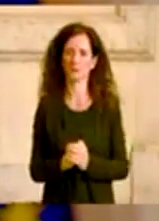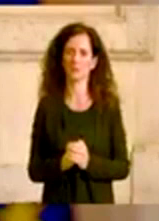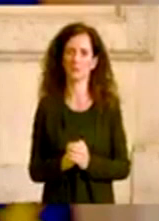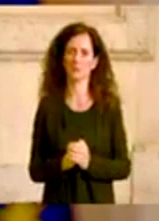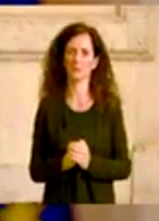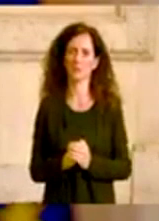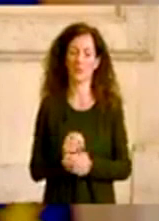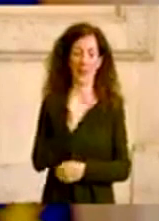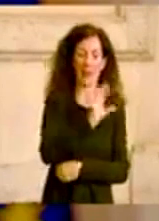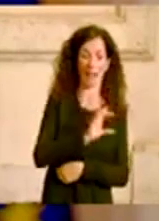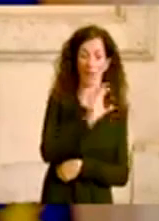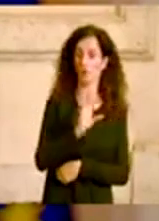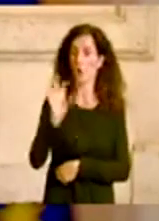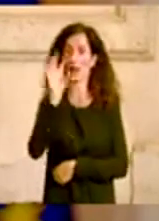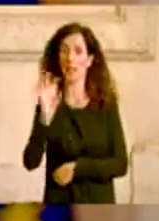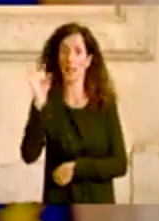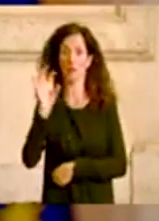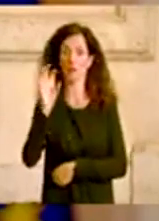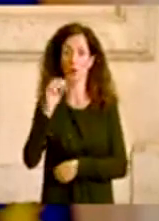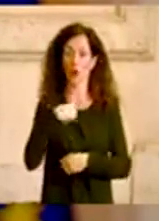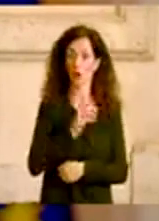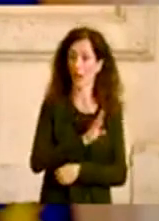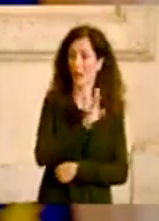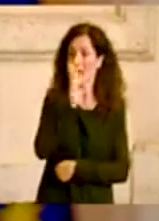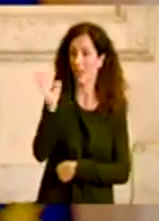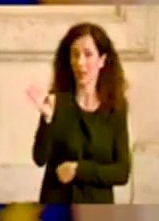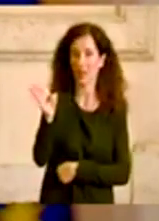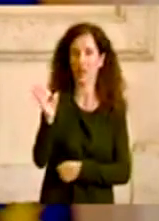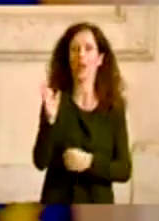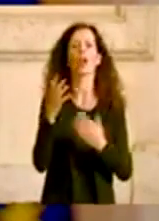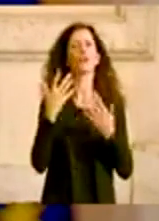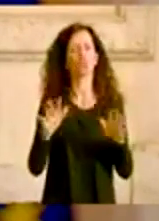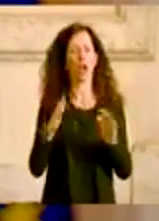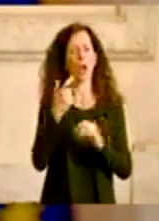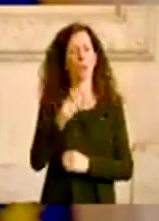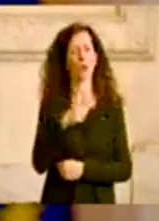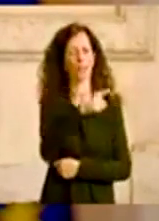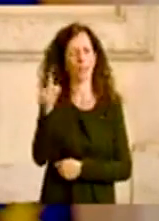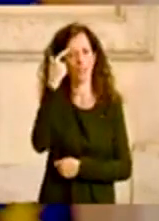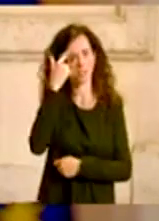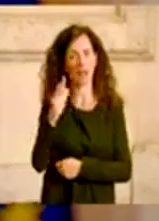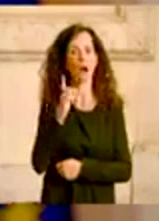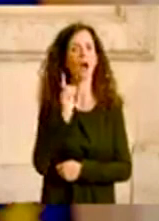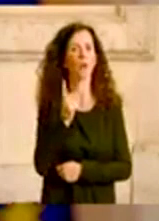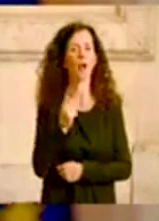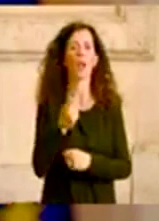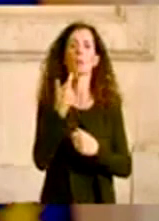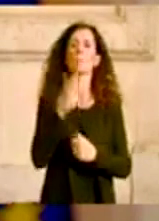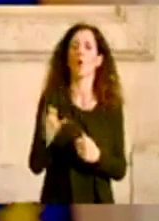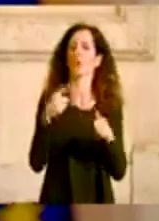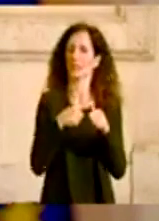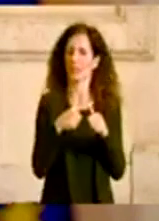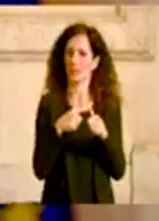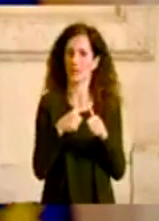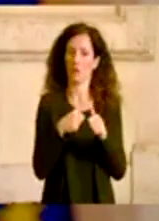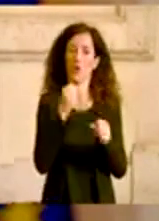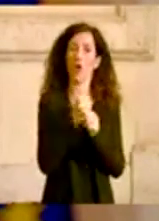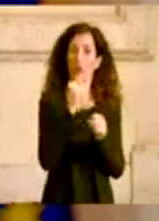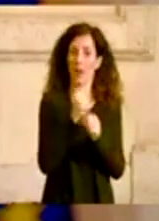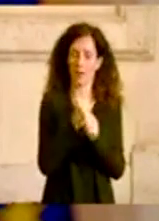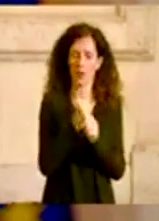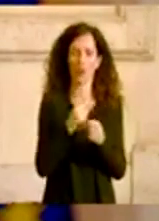un'altra ci si può spostare per i motivi già noti esigenze lavorative assoluta